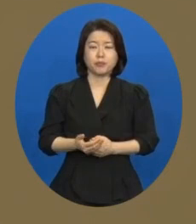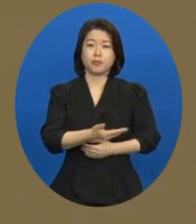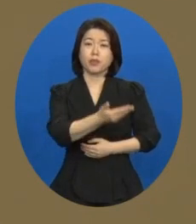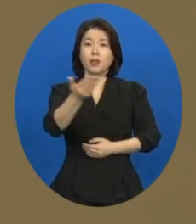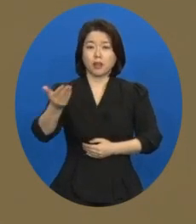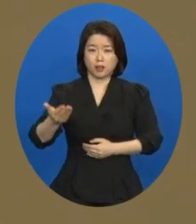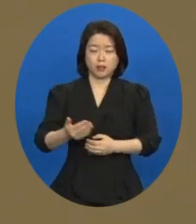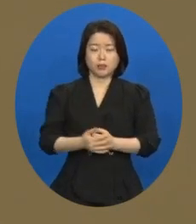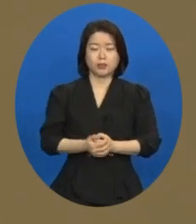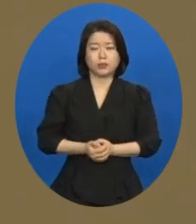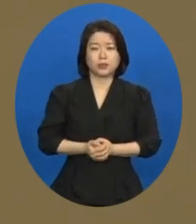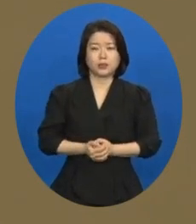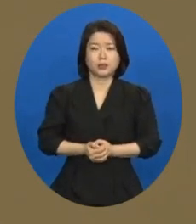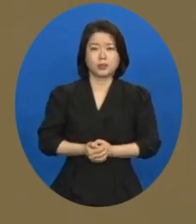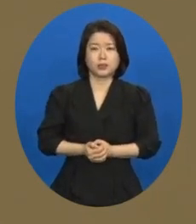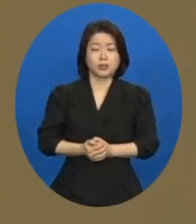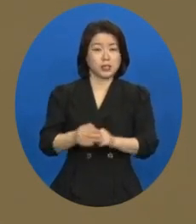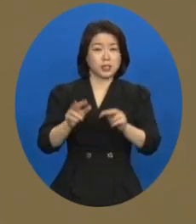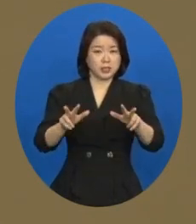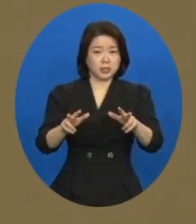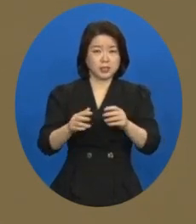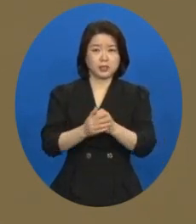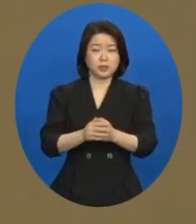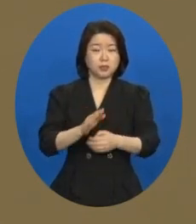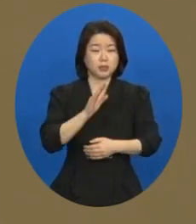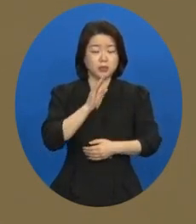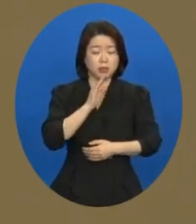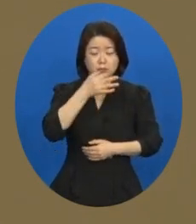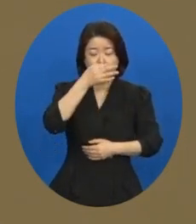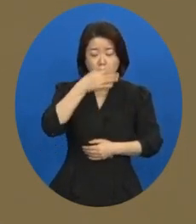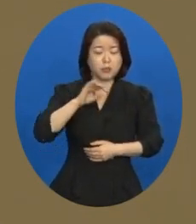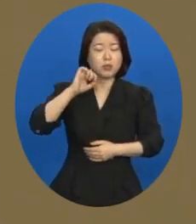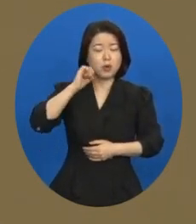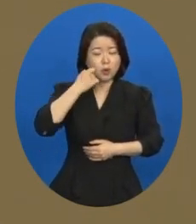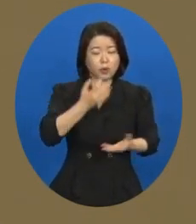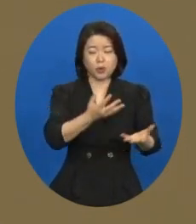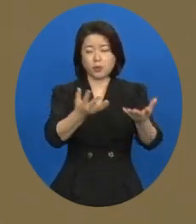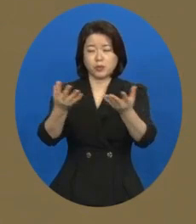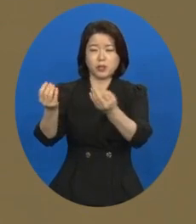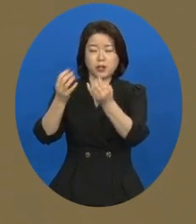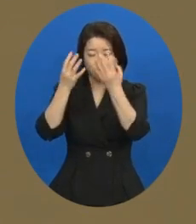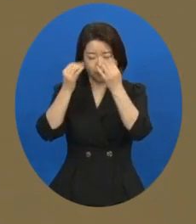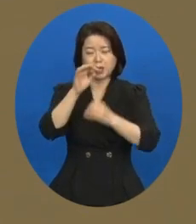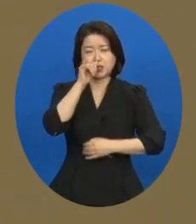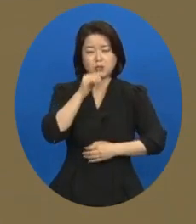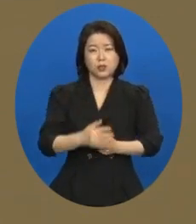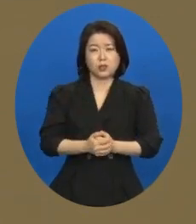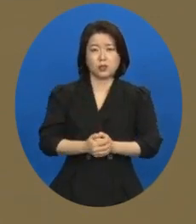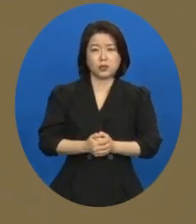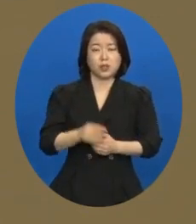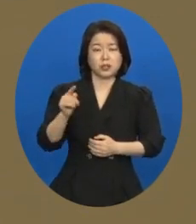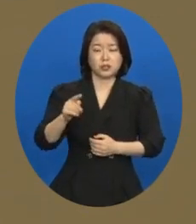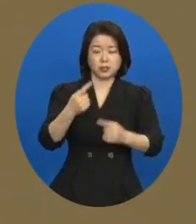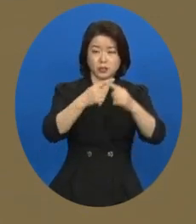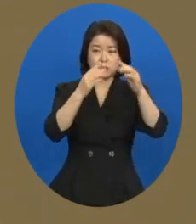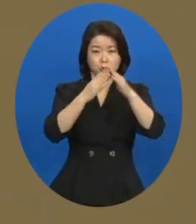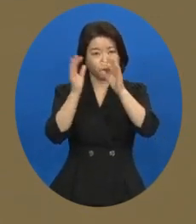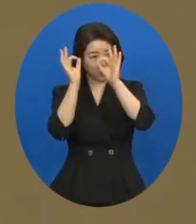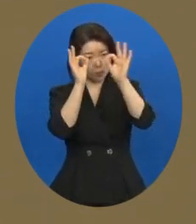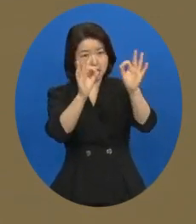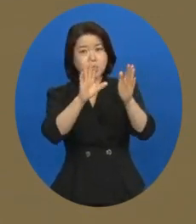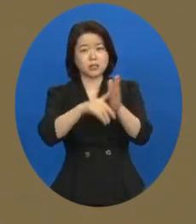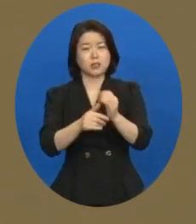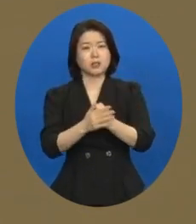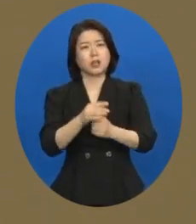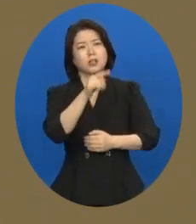여러분 지금 참 힘들고 어려운 이들이 많습니다. 그들이 교회를 보면